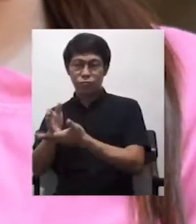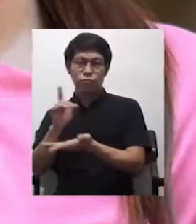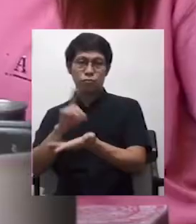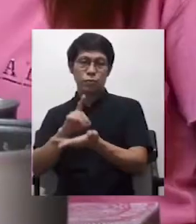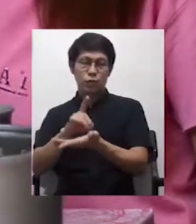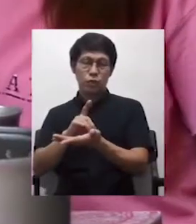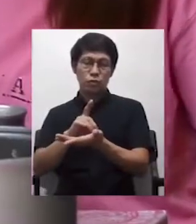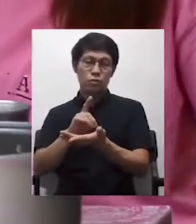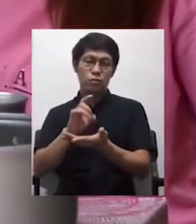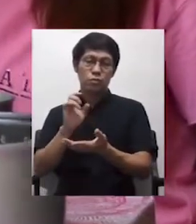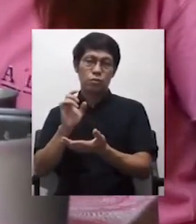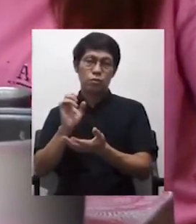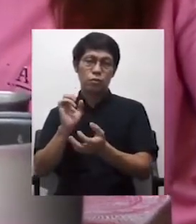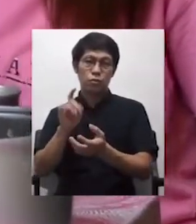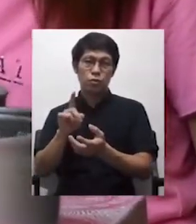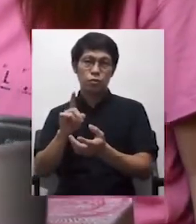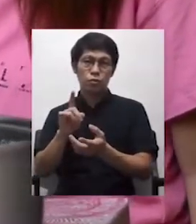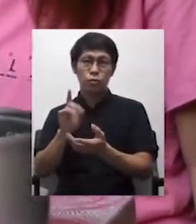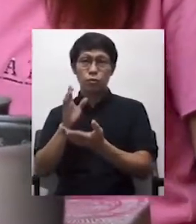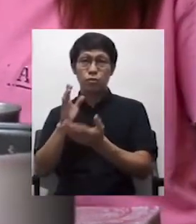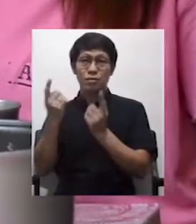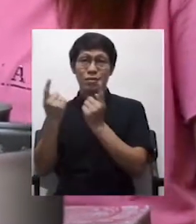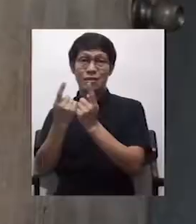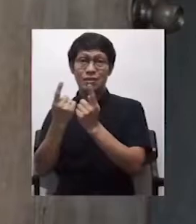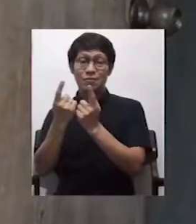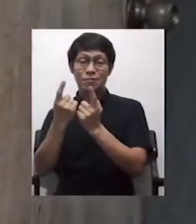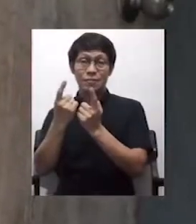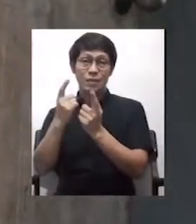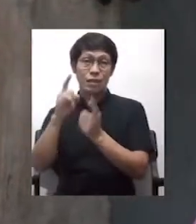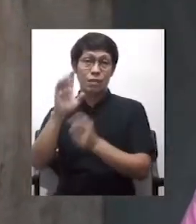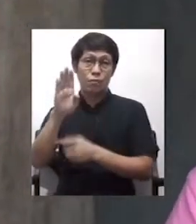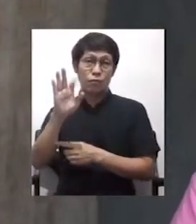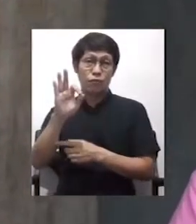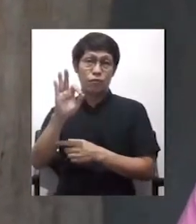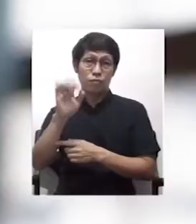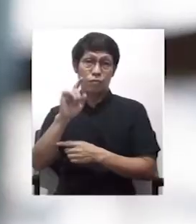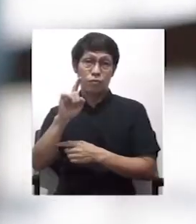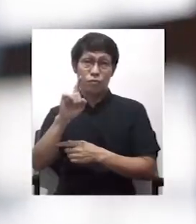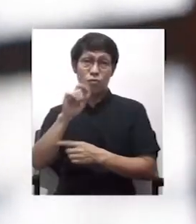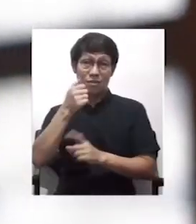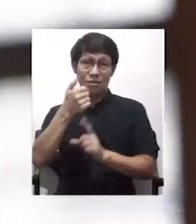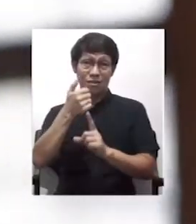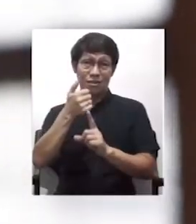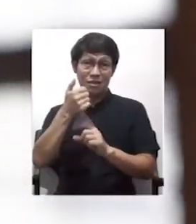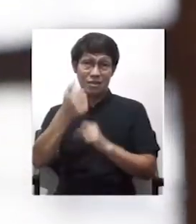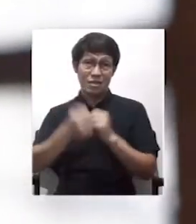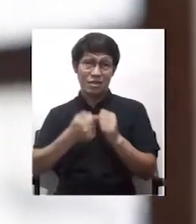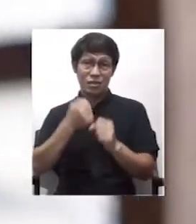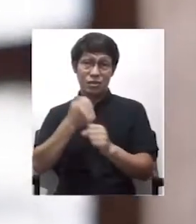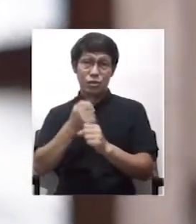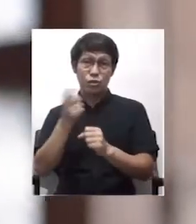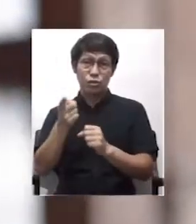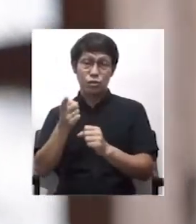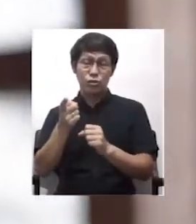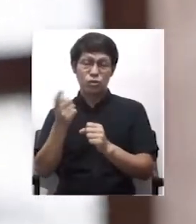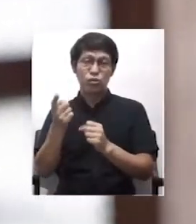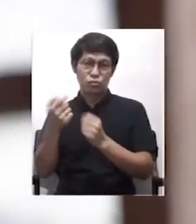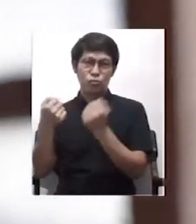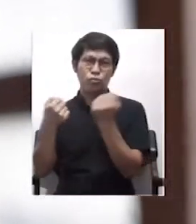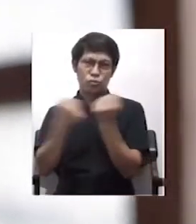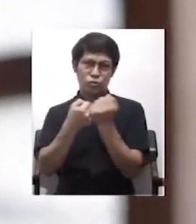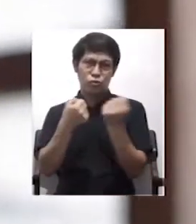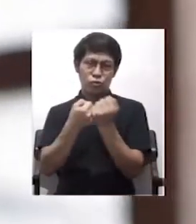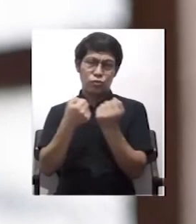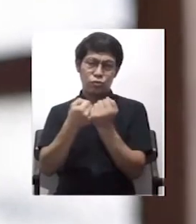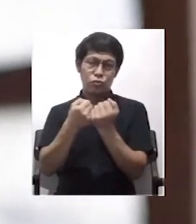yung family ko na pauwi na lang po dito para maalagaan po. Para kung sakaling wala naman kasing pamilyang pwedeng